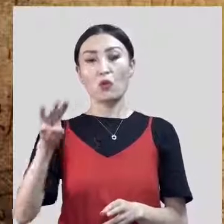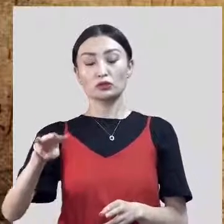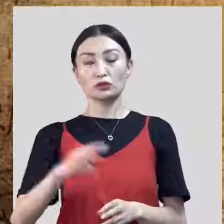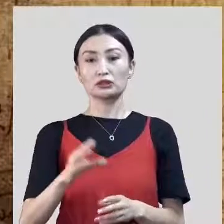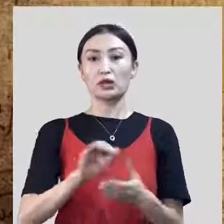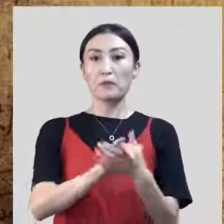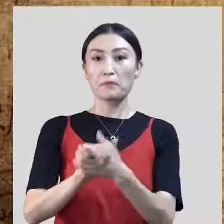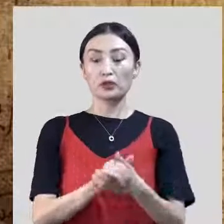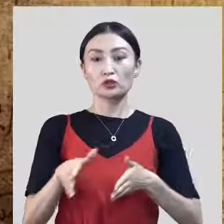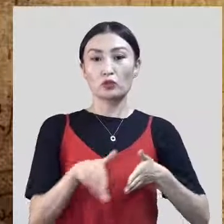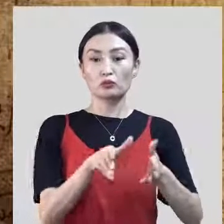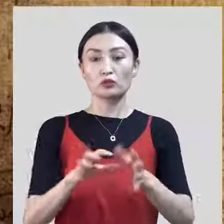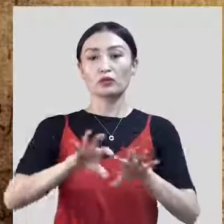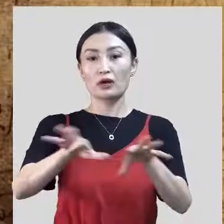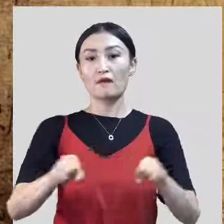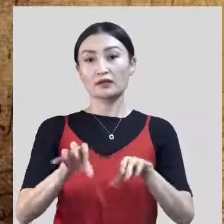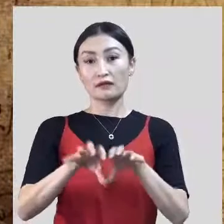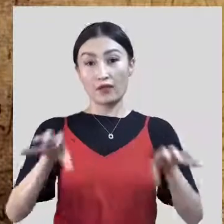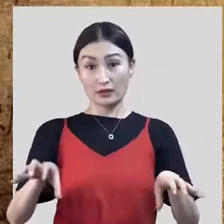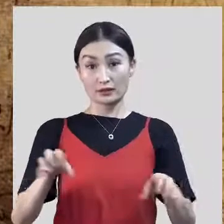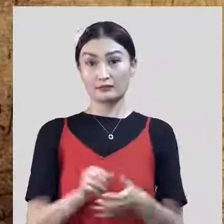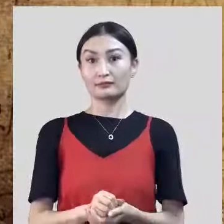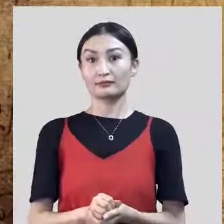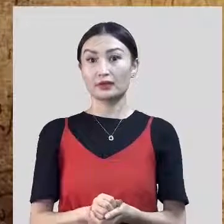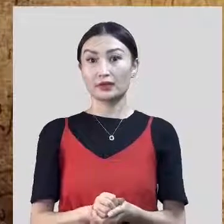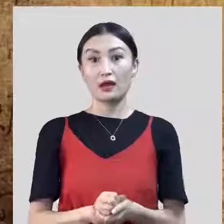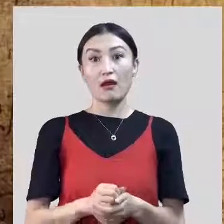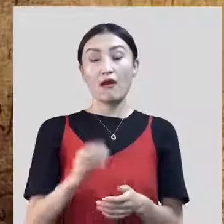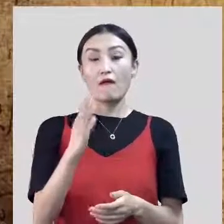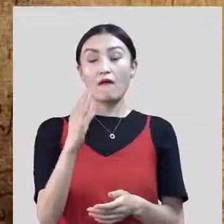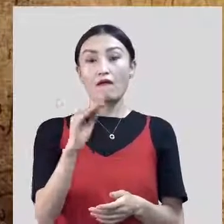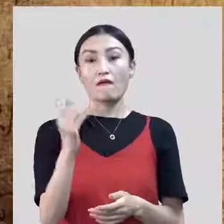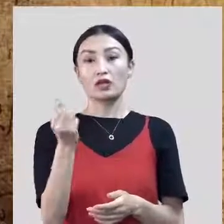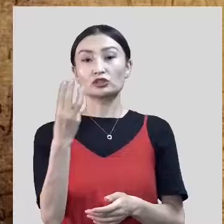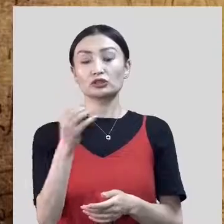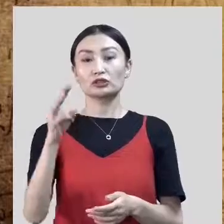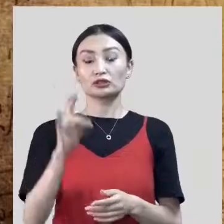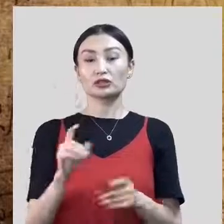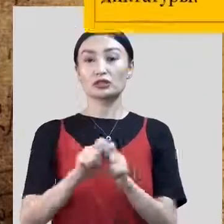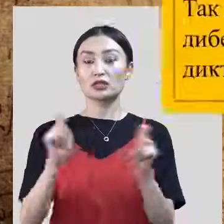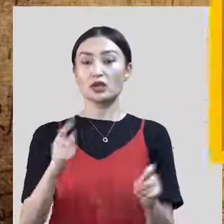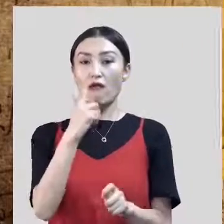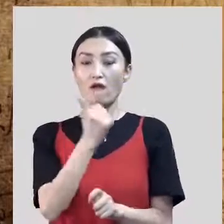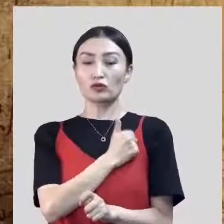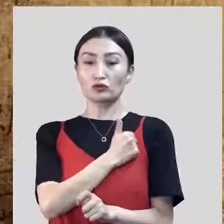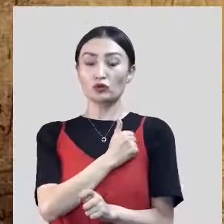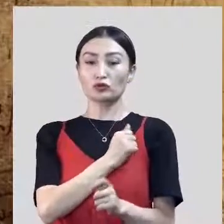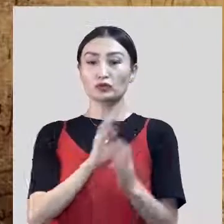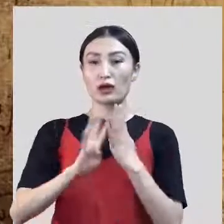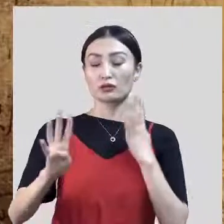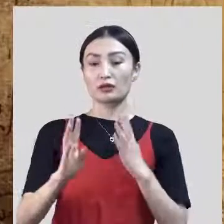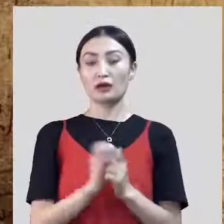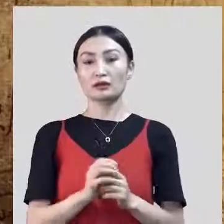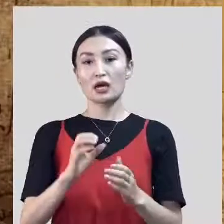мирным путем захватить власть фашисты создали вооруженные отряды боевые